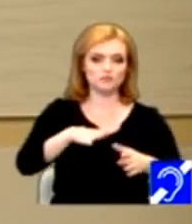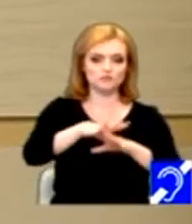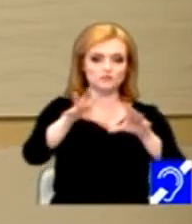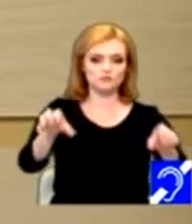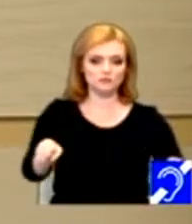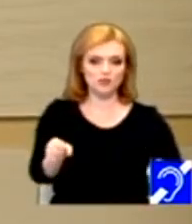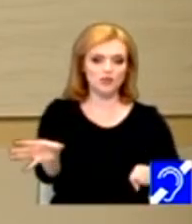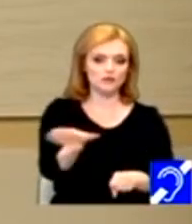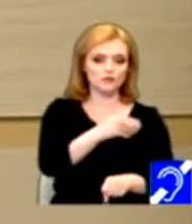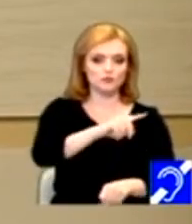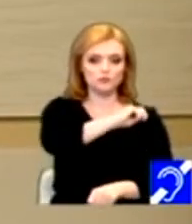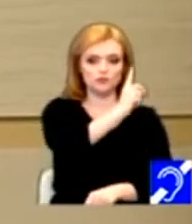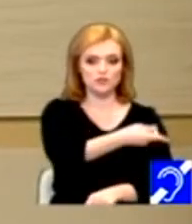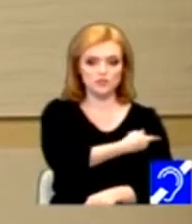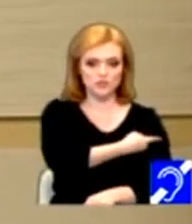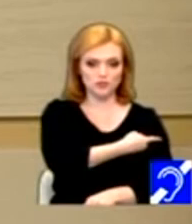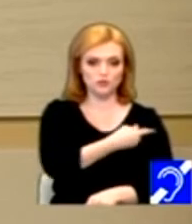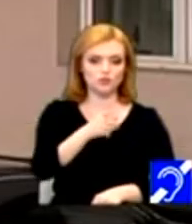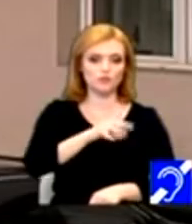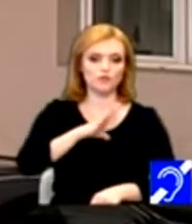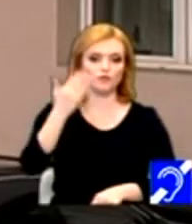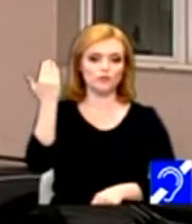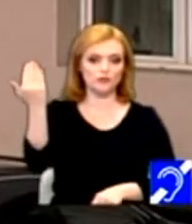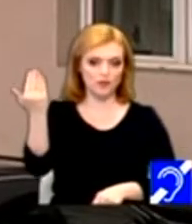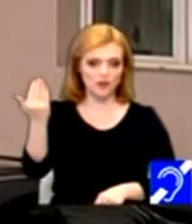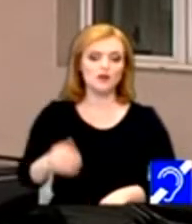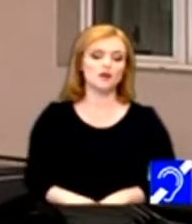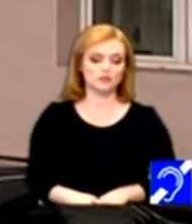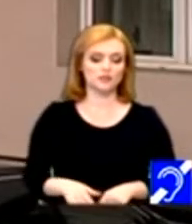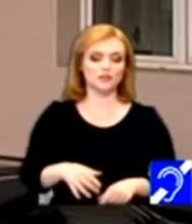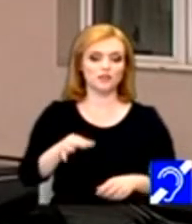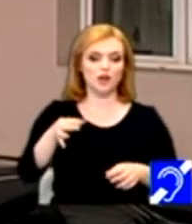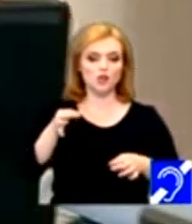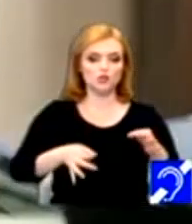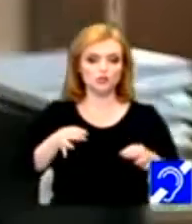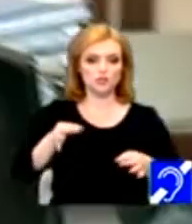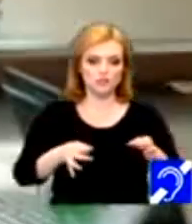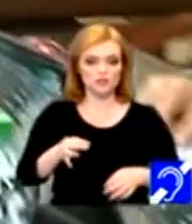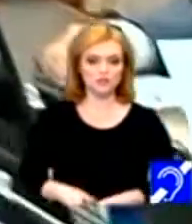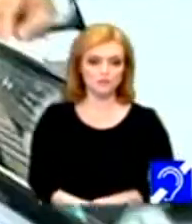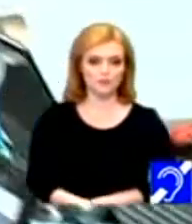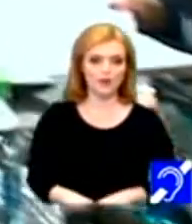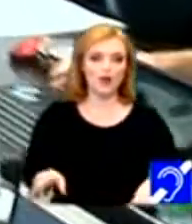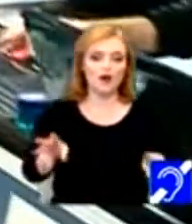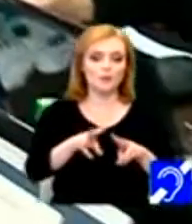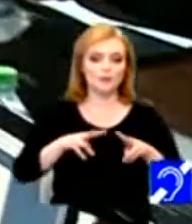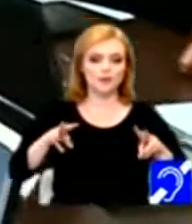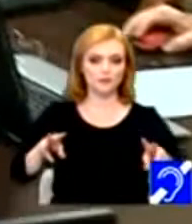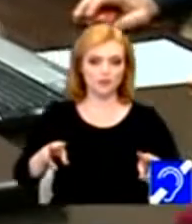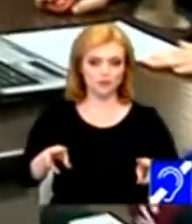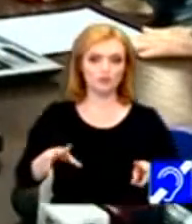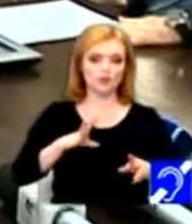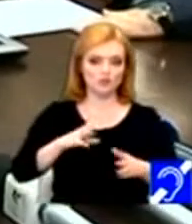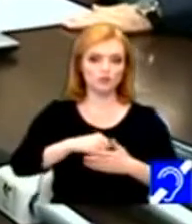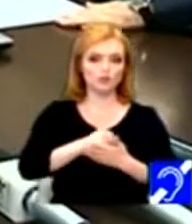spre punerea sub control a justiției. Proiectul de lege aprobat astăzi de Parlament mai prevede că președintele CSM poate